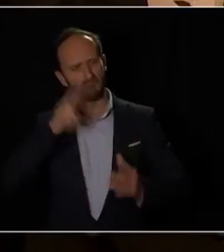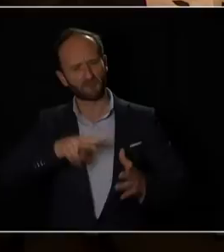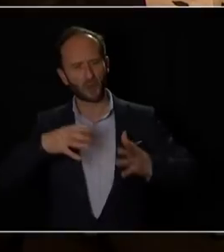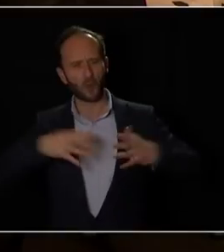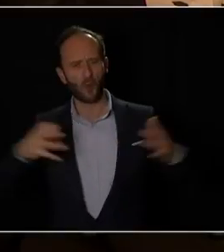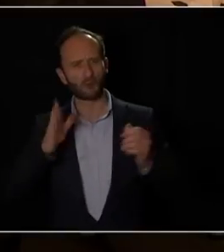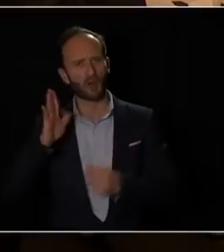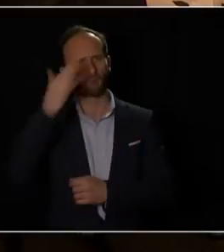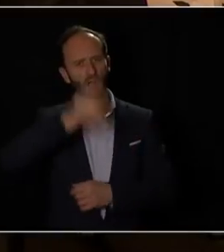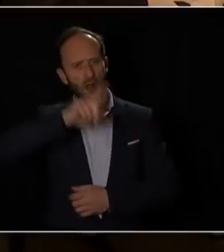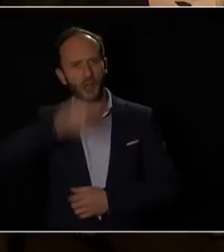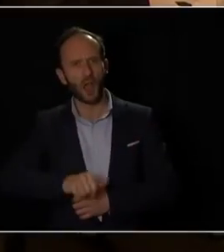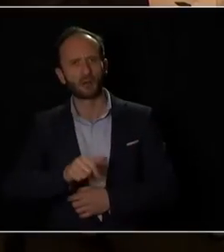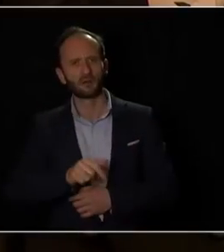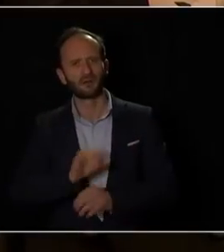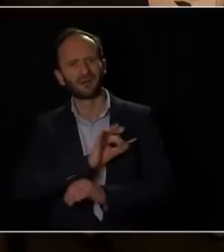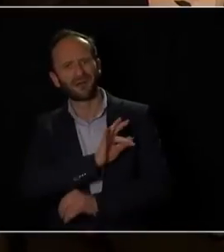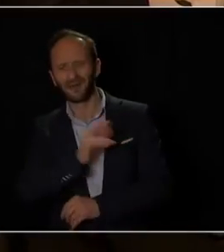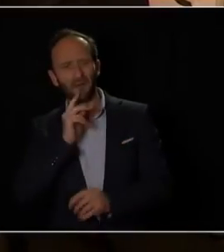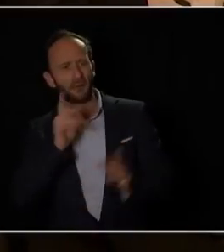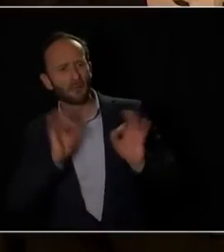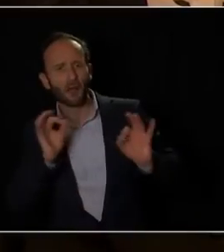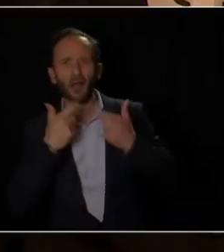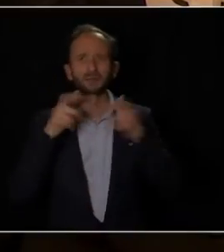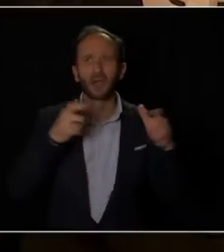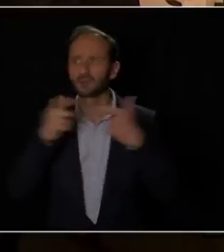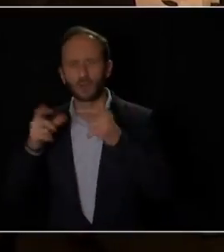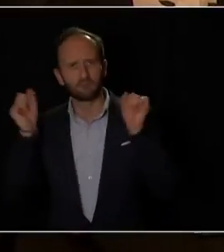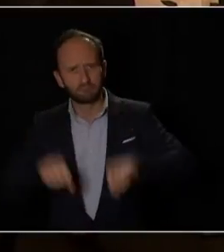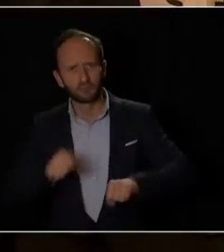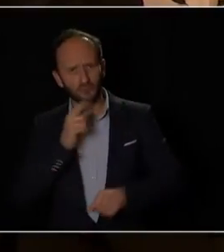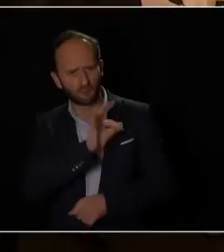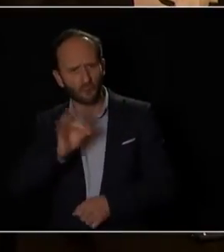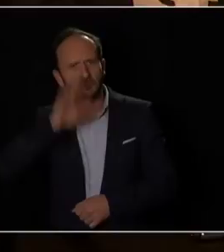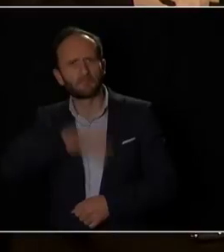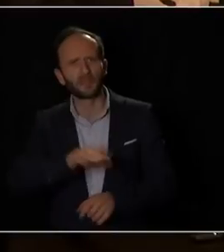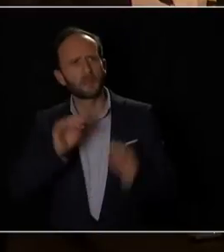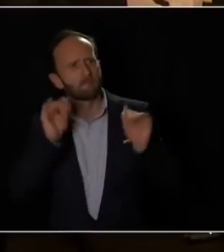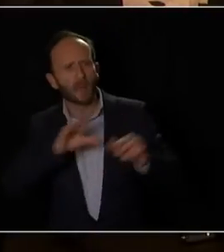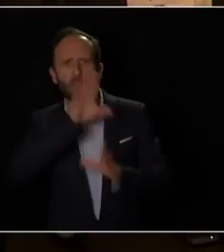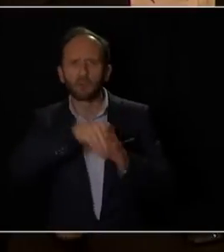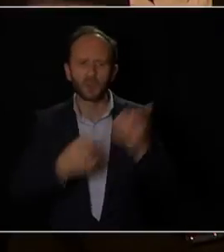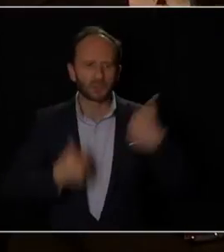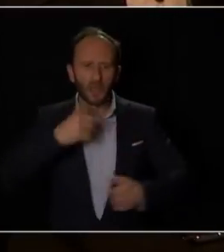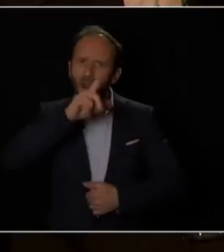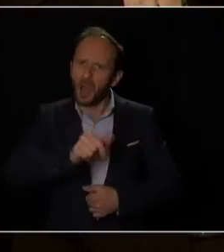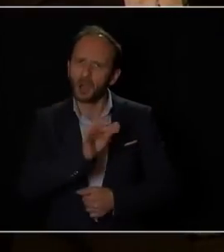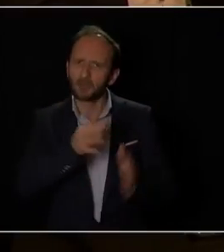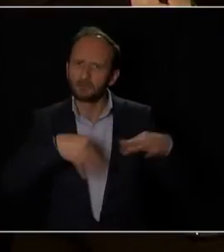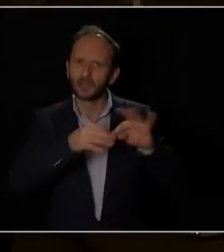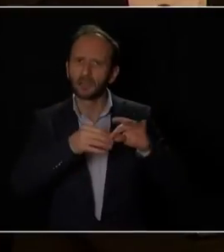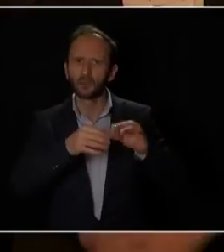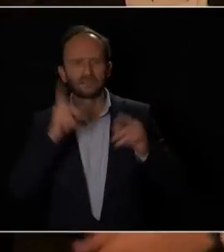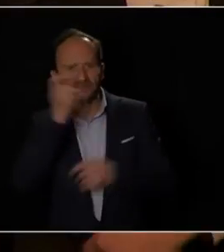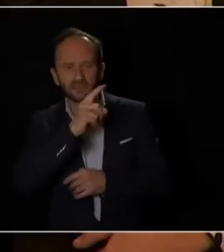Rien est inaccessible à la France, telle qu'elle est, même avec ses handicaps, même avec ses difficultés. Rien n'est inaccessible à